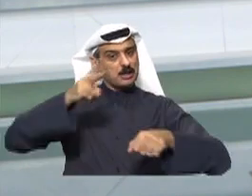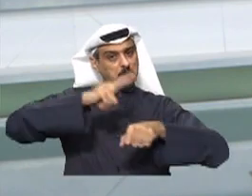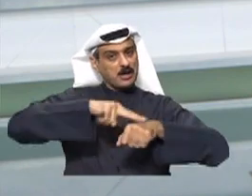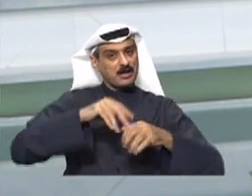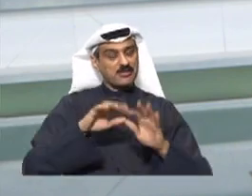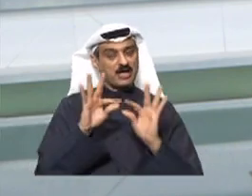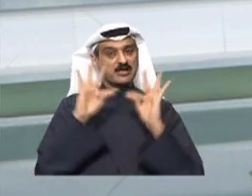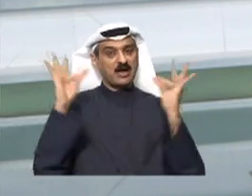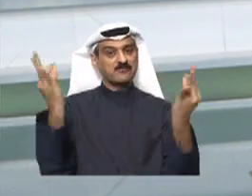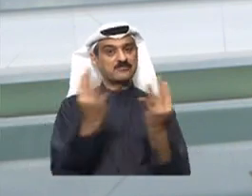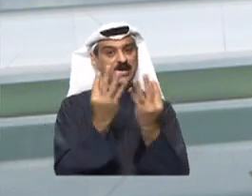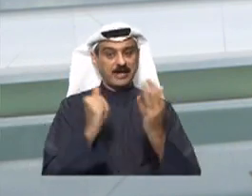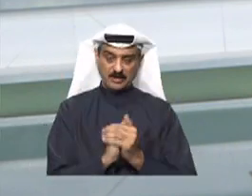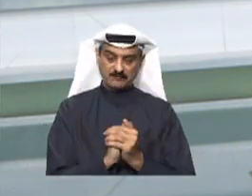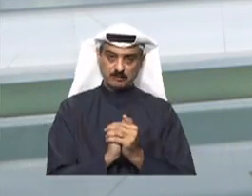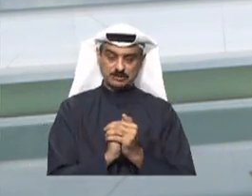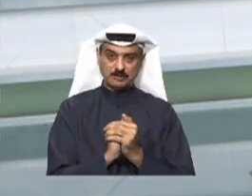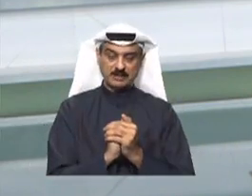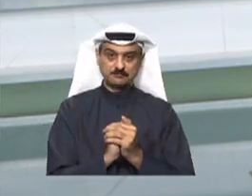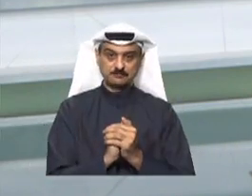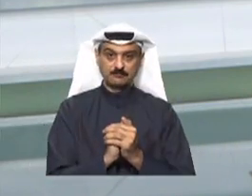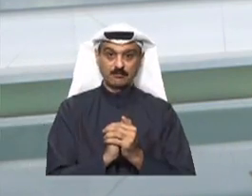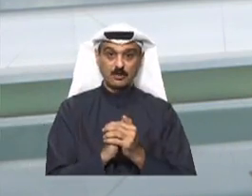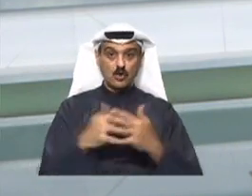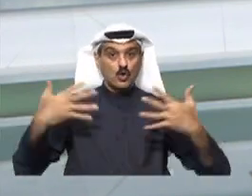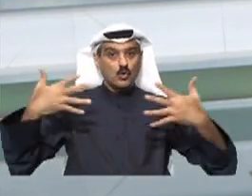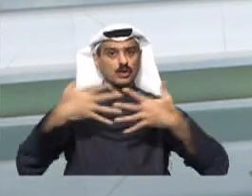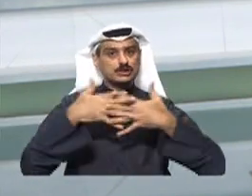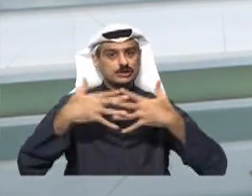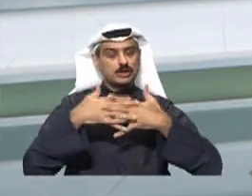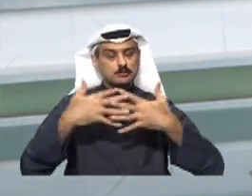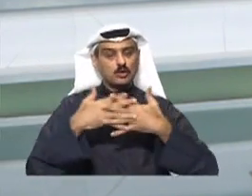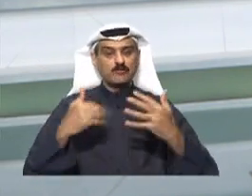توازنهم الجسدي والمعنوي وتجعلهم يندمجون في المجتمع.